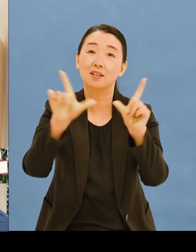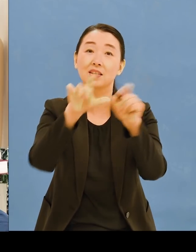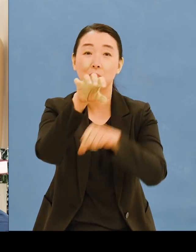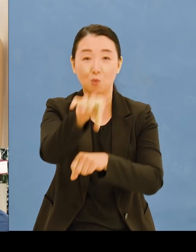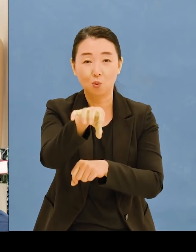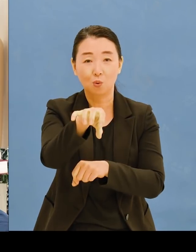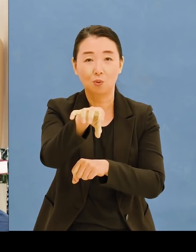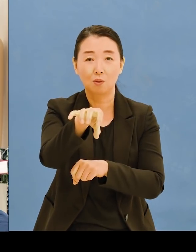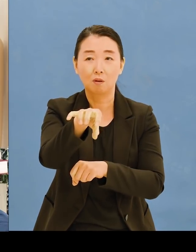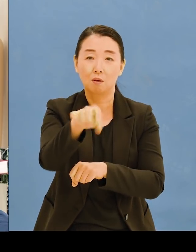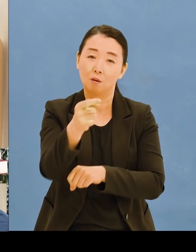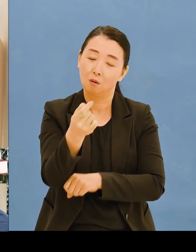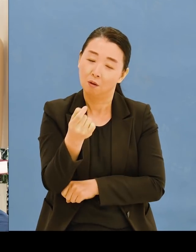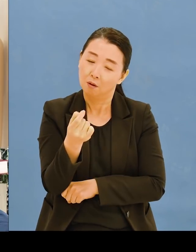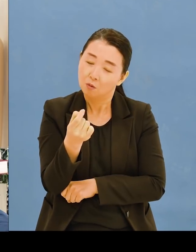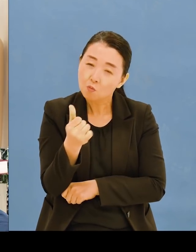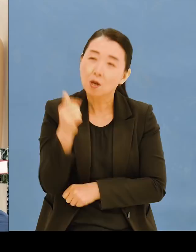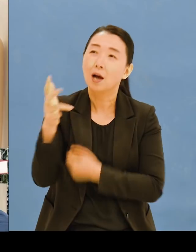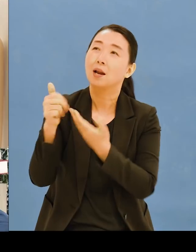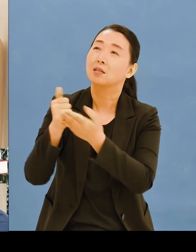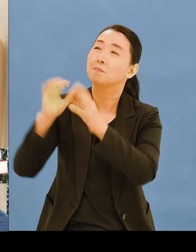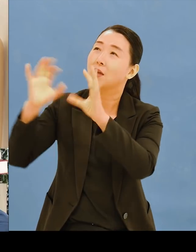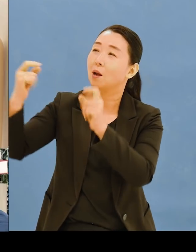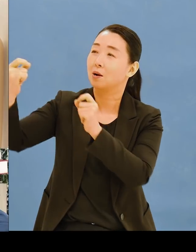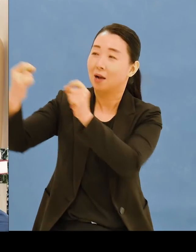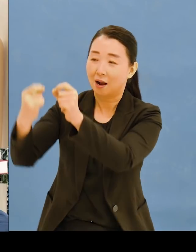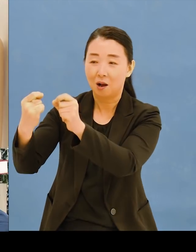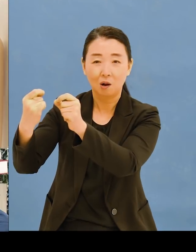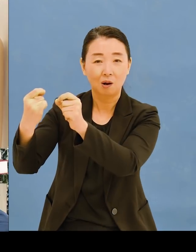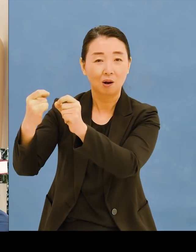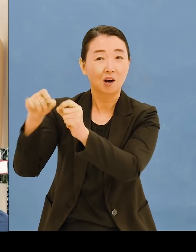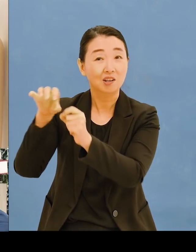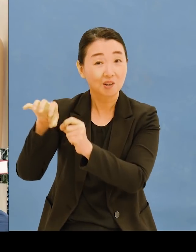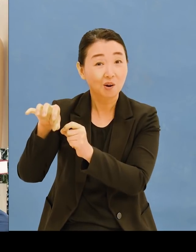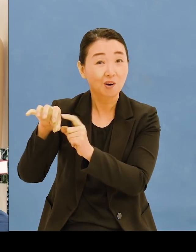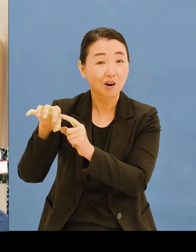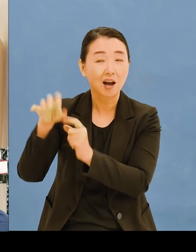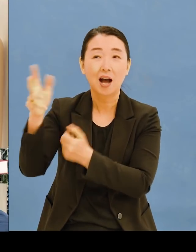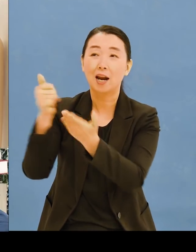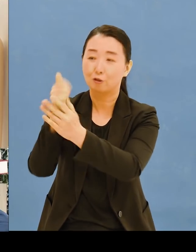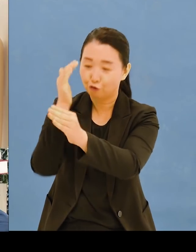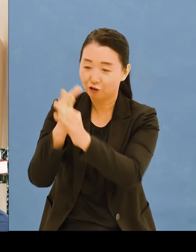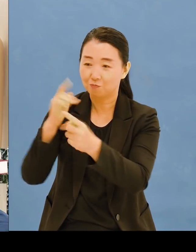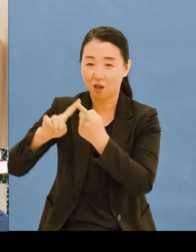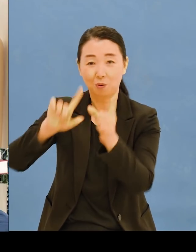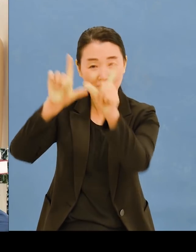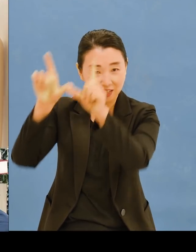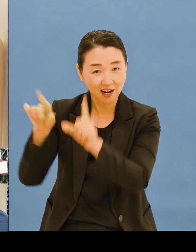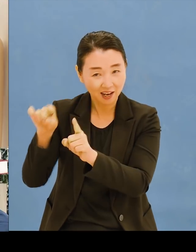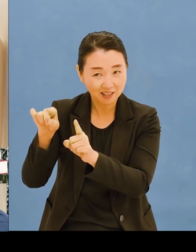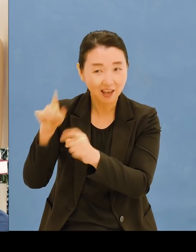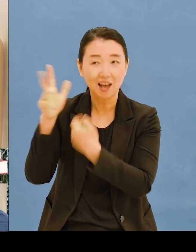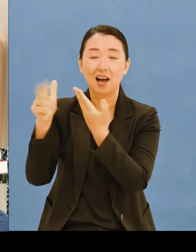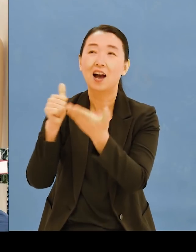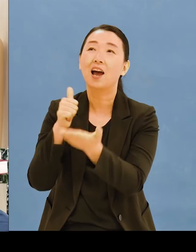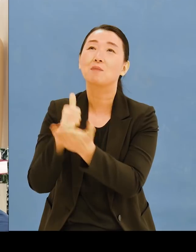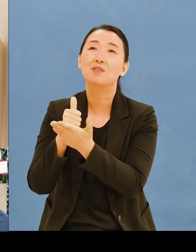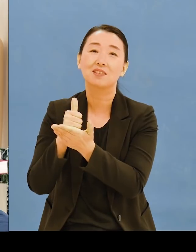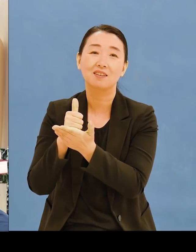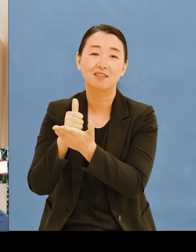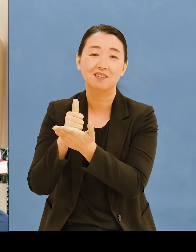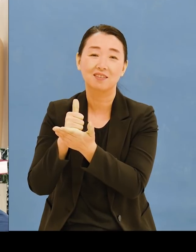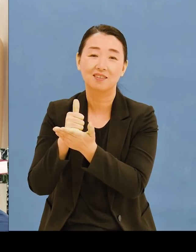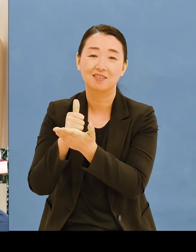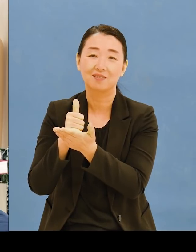그 삶의 자리가 조금은 더 하나님 나라와 가까워지는 것. 그렇게 하나님 중심으로 살아가는 것, 그것이 하나님께서